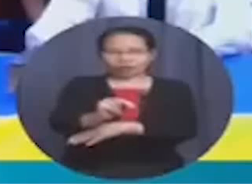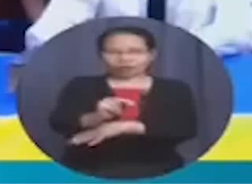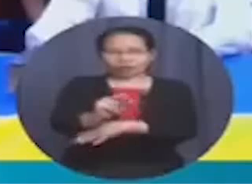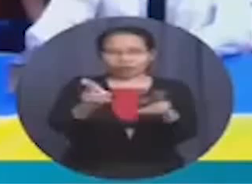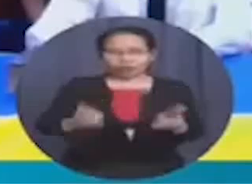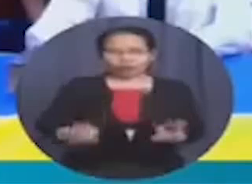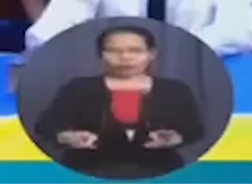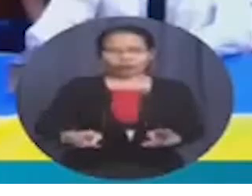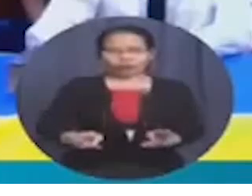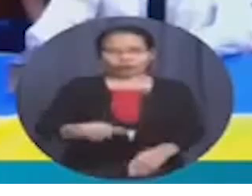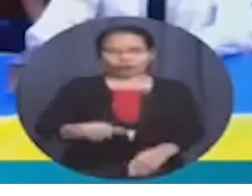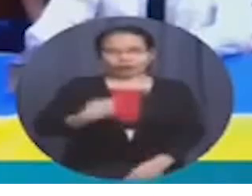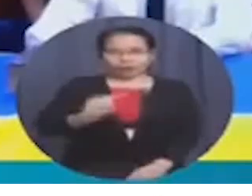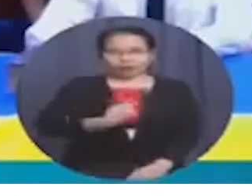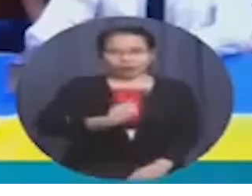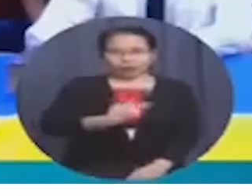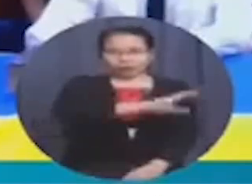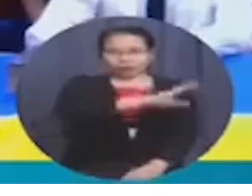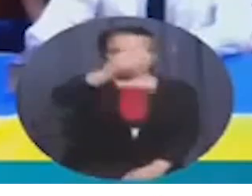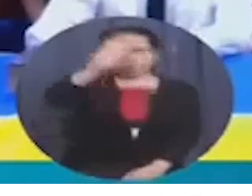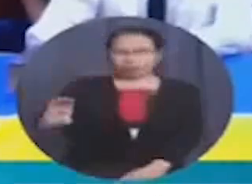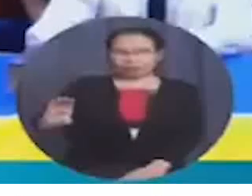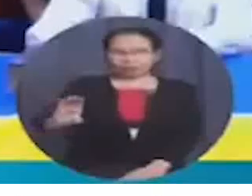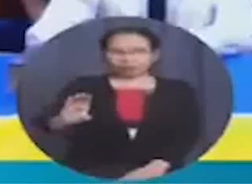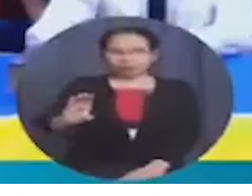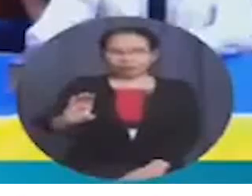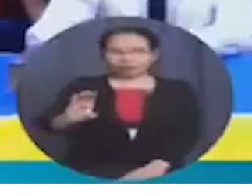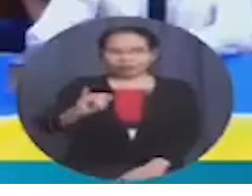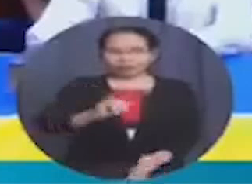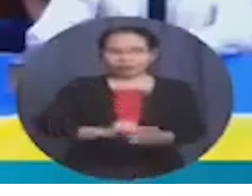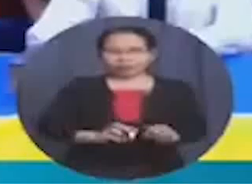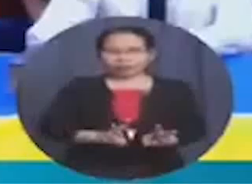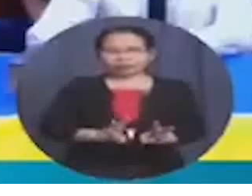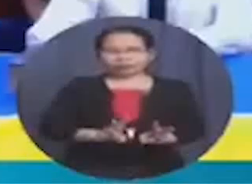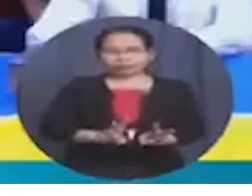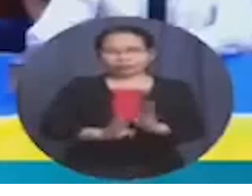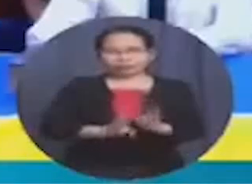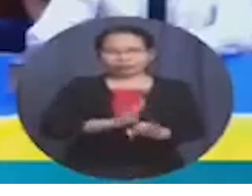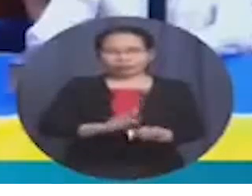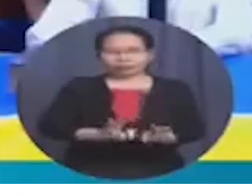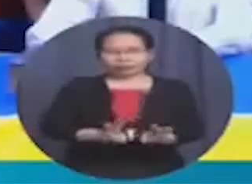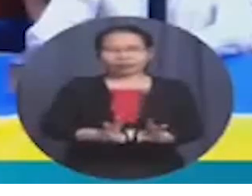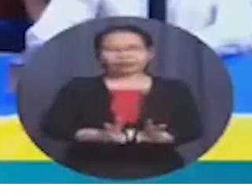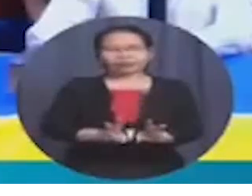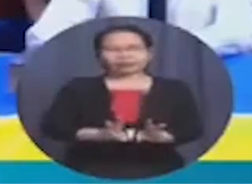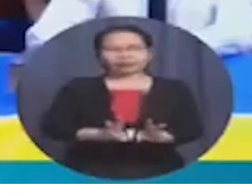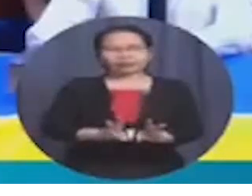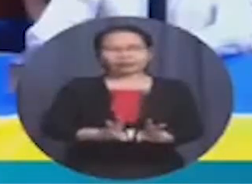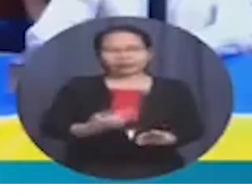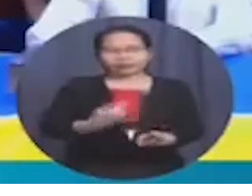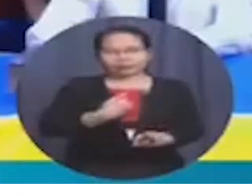ito pong sinasabi kong Kapaskuhan, siya po ang naging daan para naging malapit ako